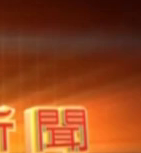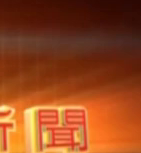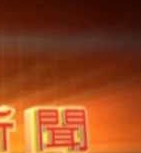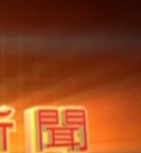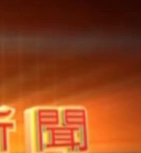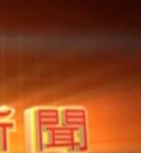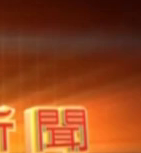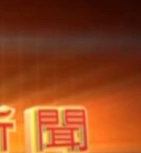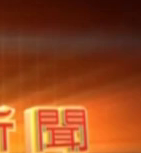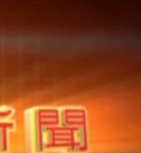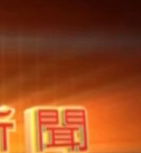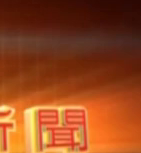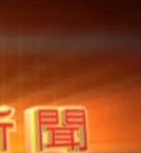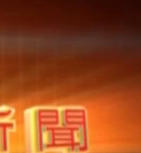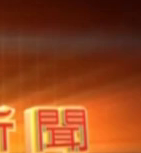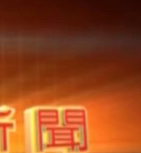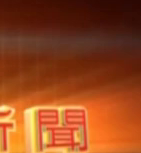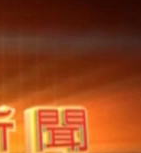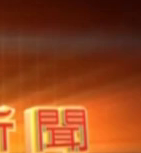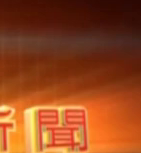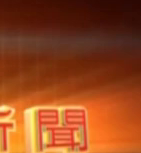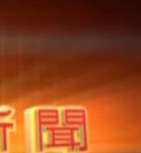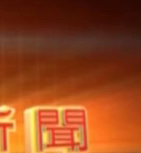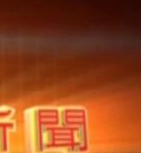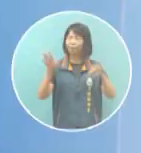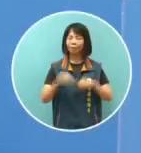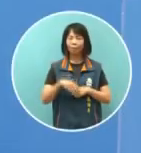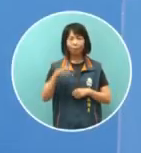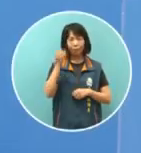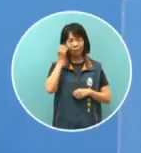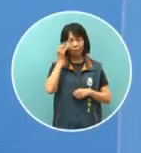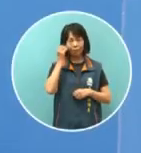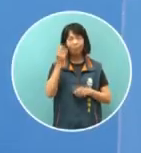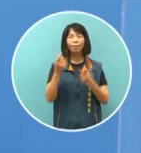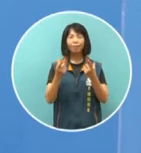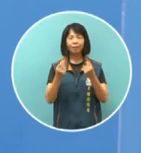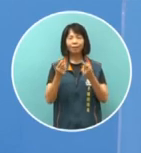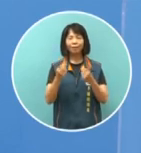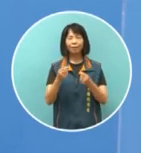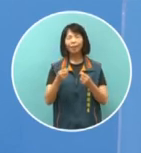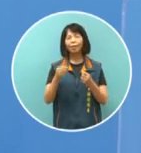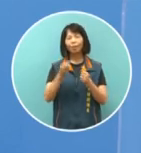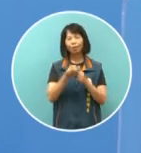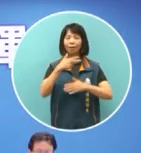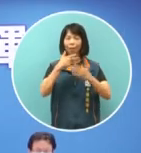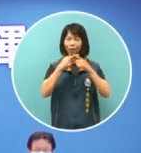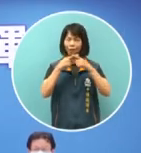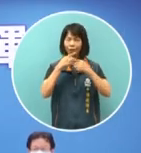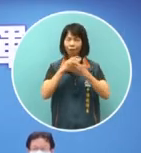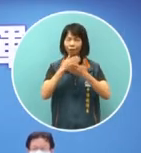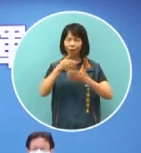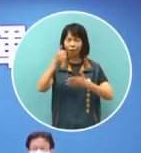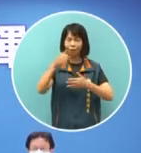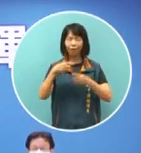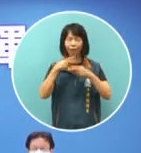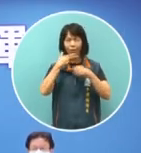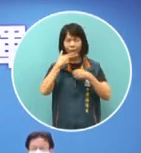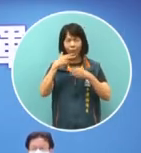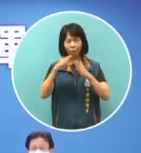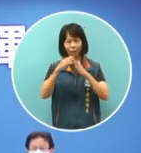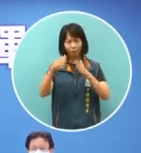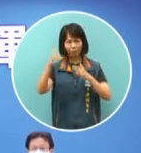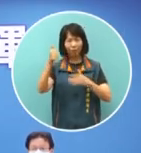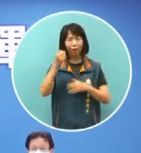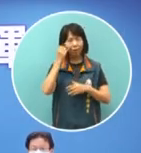观众朋友大家好，欢迎收看6月28号的大花莲地方新闻。花莲维持10天零确诊，县政府就表示7月卫福部配发